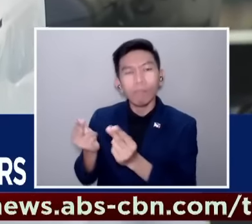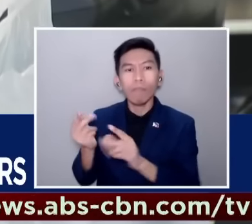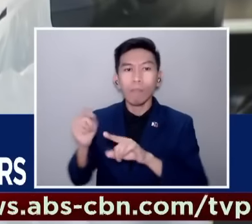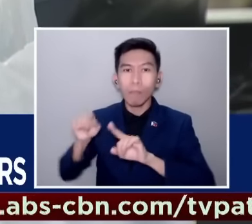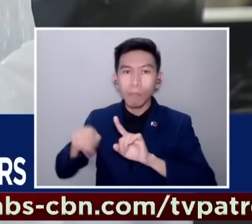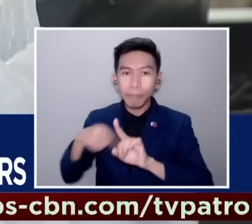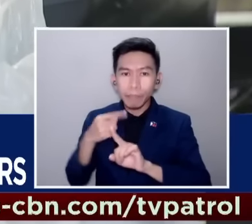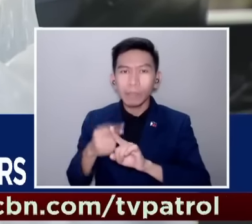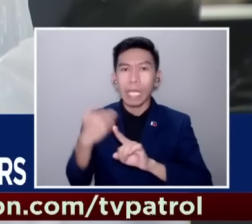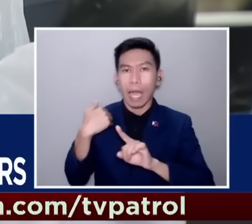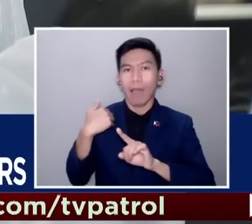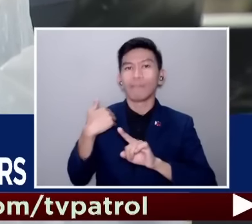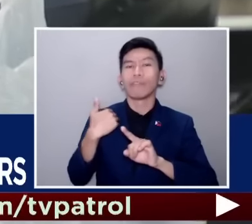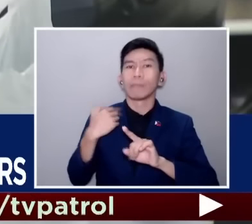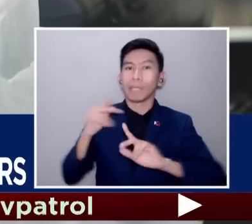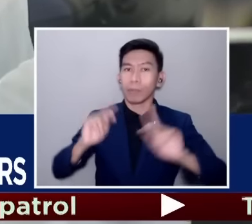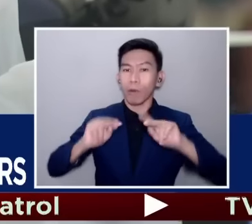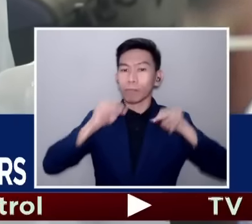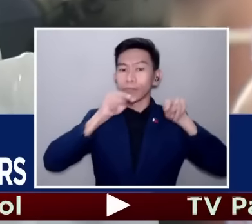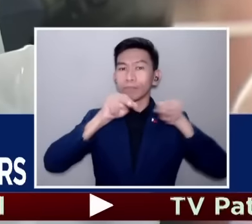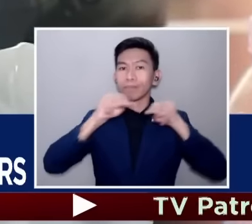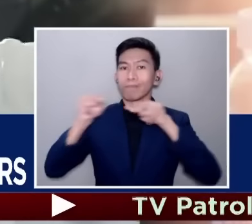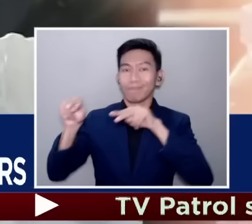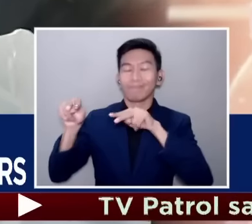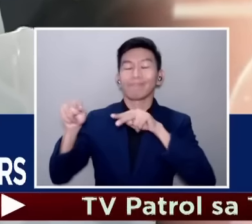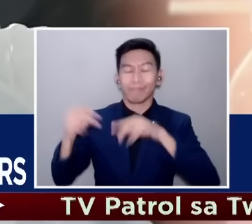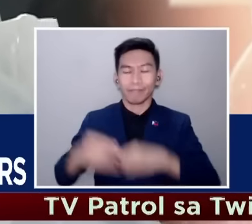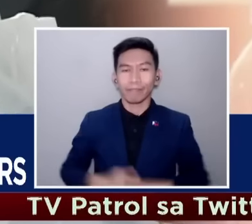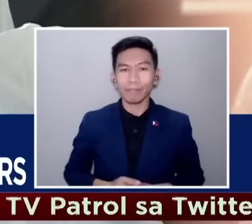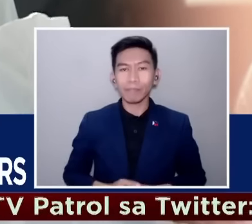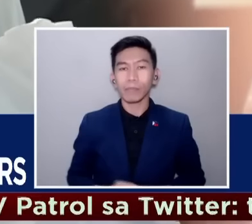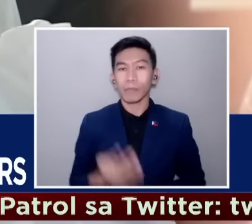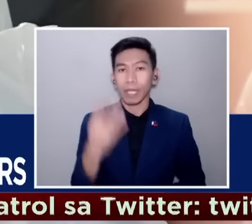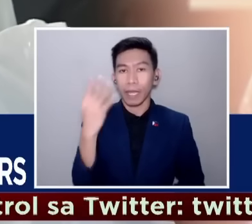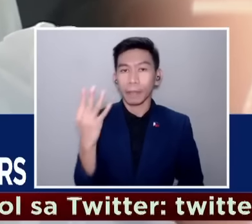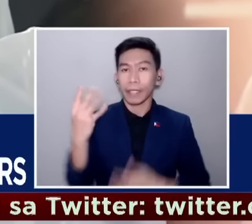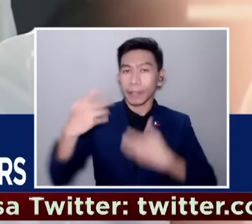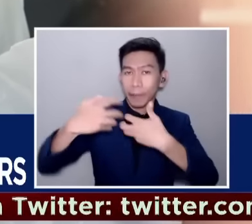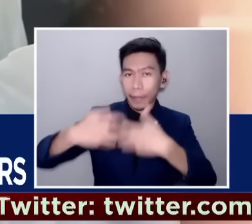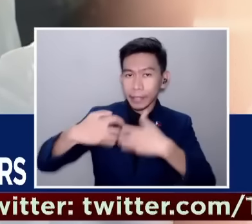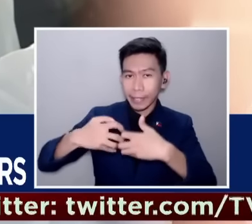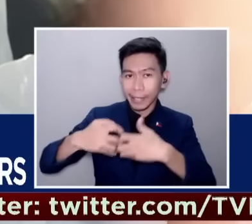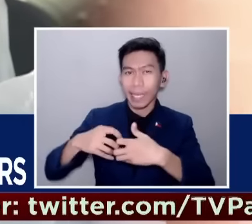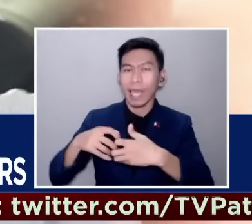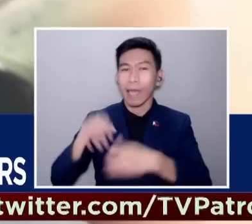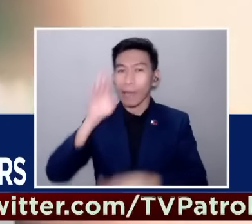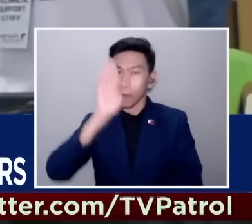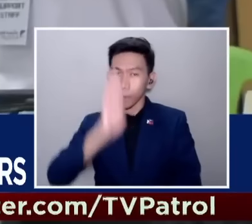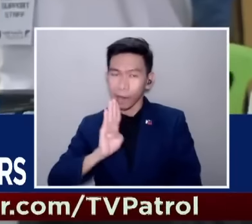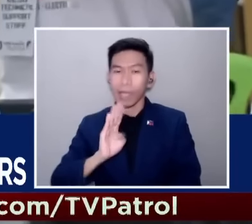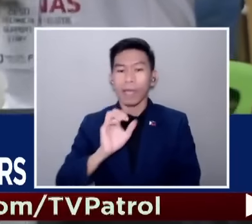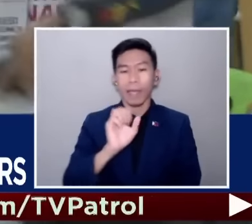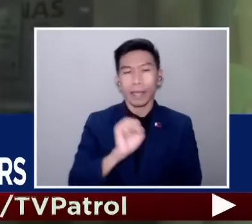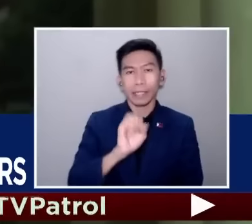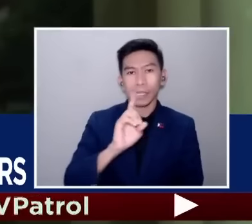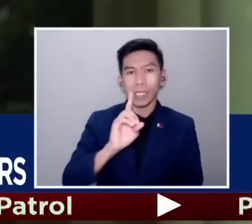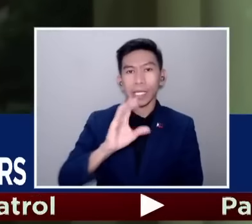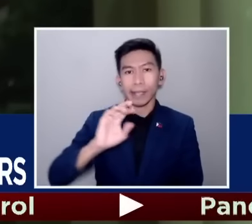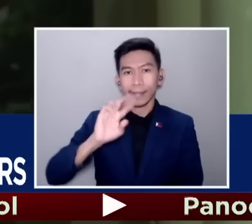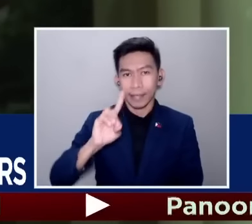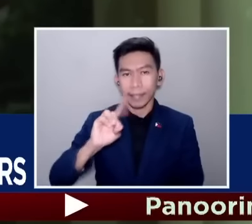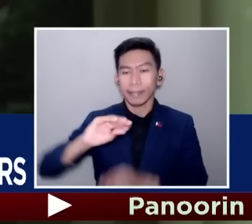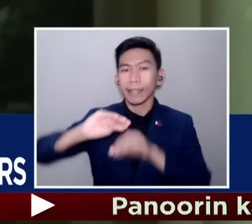pinakahuling update, yung mga 4 na VCM dito na may problema ay papalitan ng SD card pero manggagaling pa yan